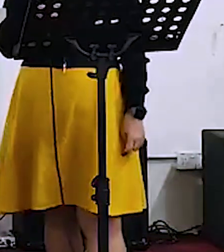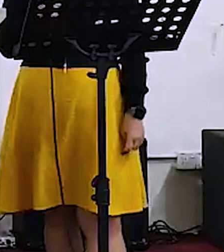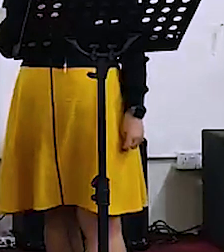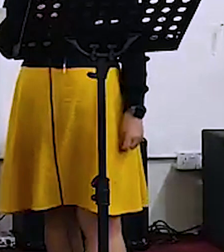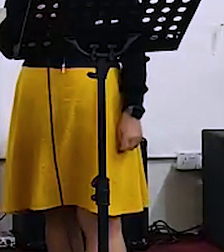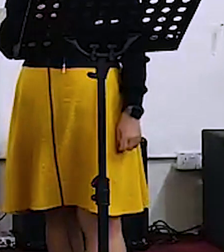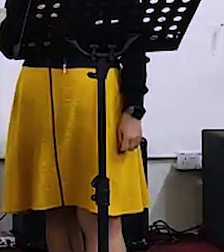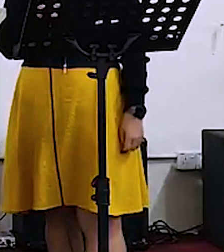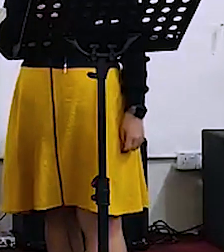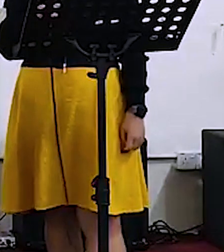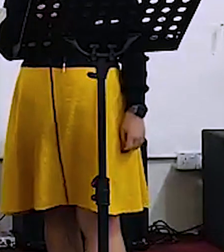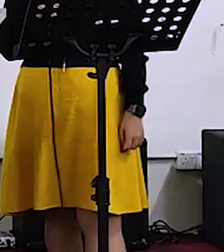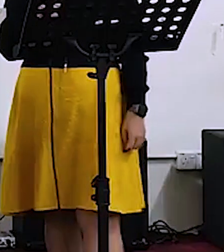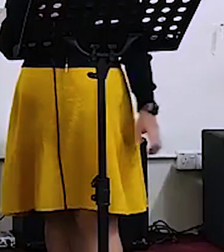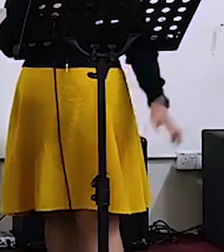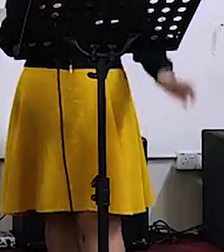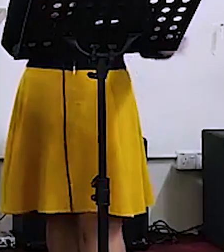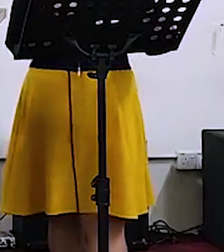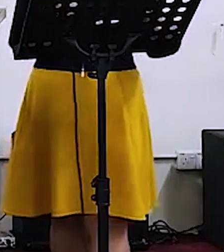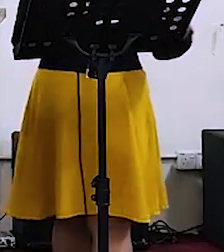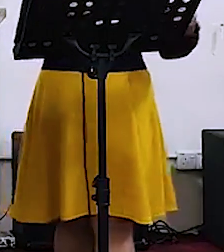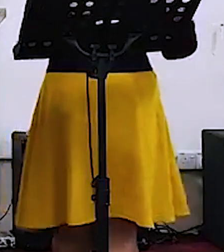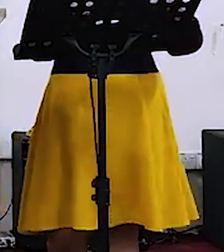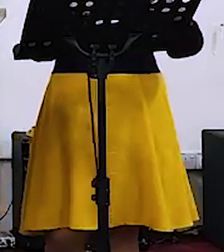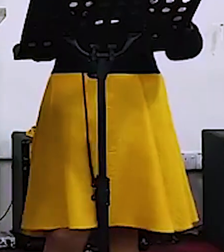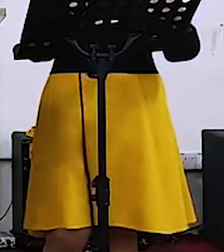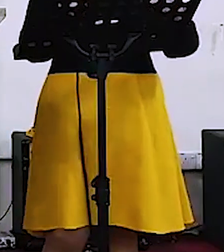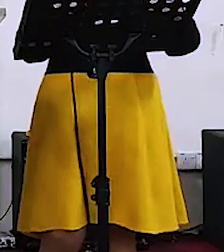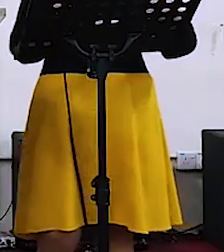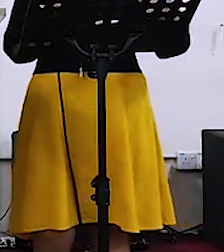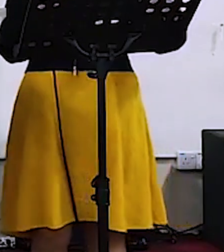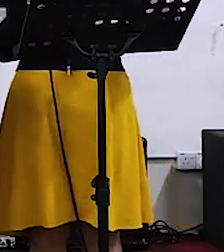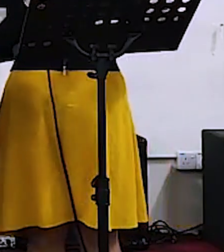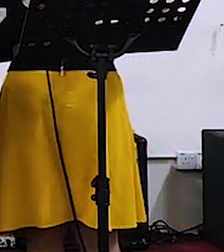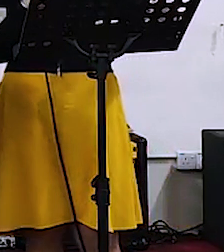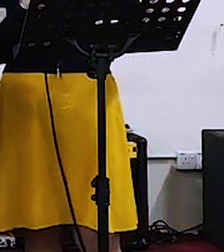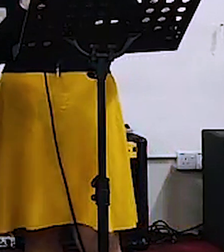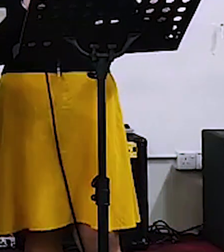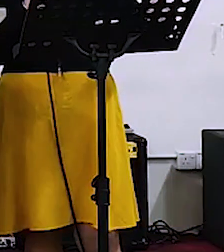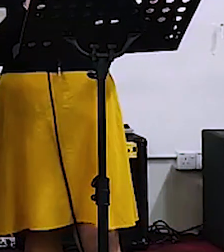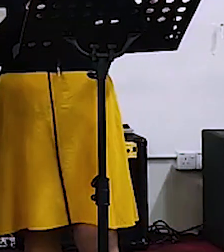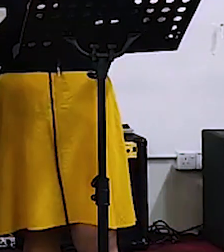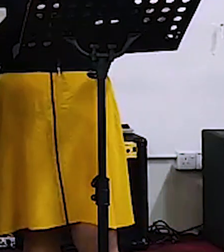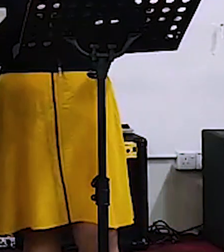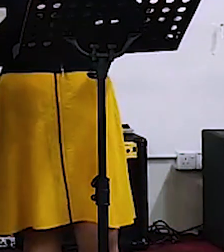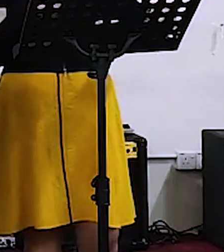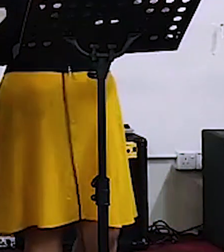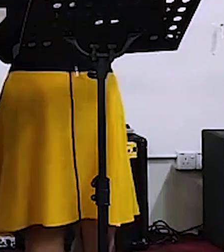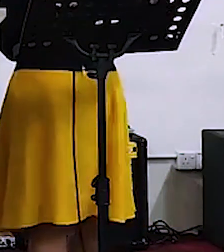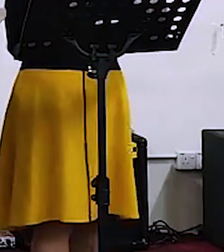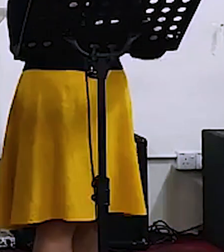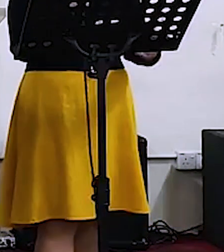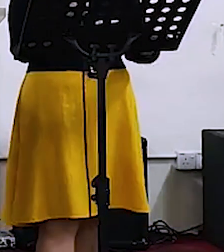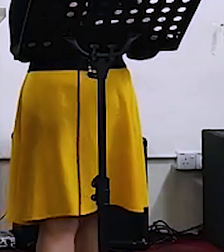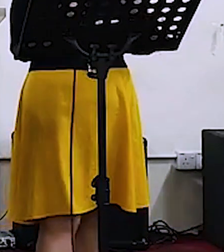come onto the mercy seat of God. 所以我们一周又一周的在每个星期日来到神的殿中的时候呢，我们是进